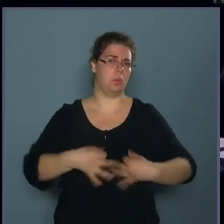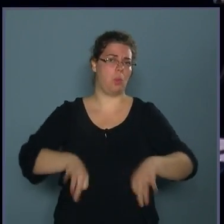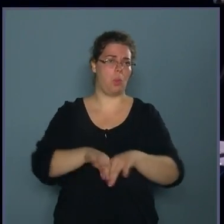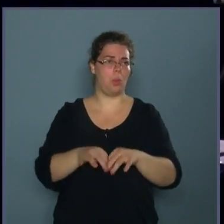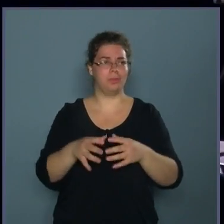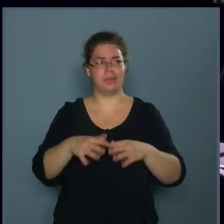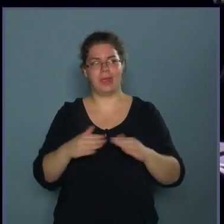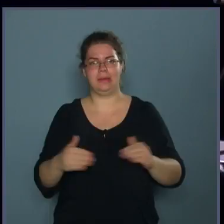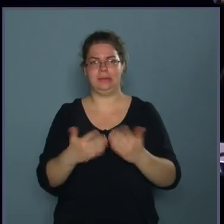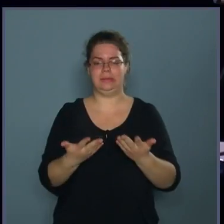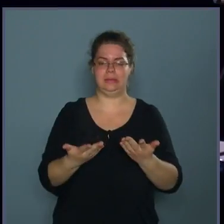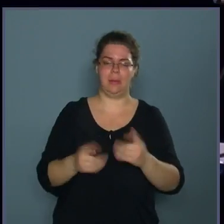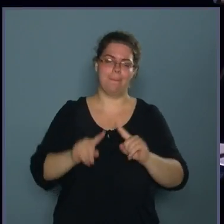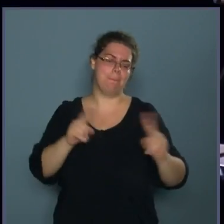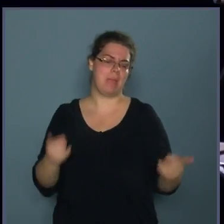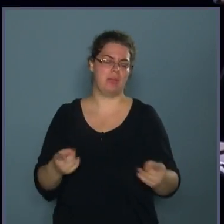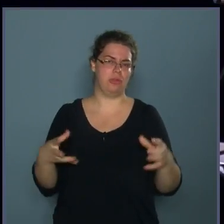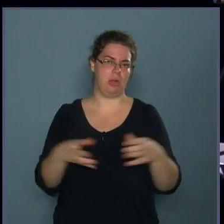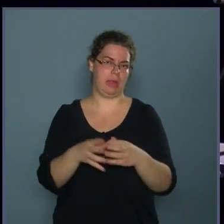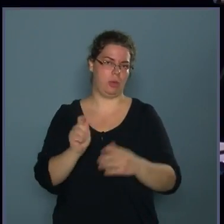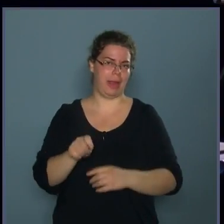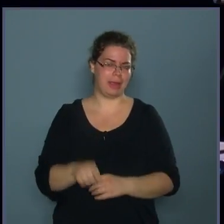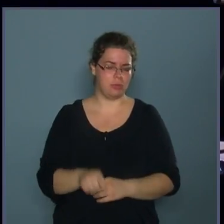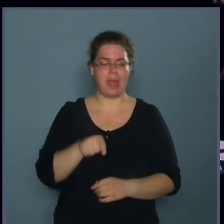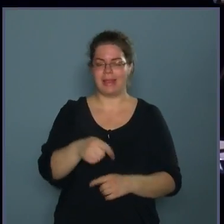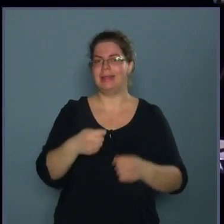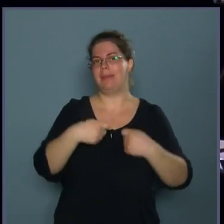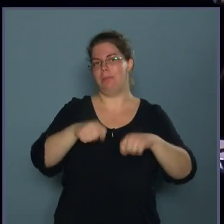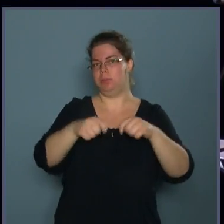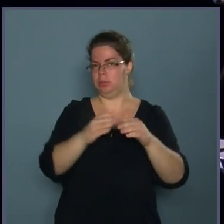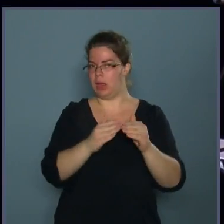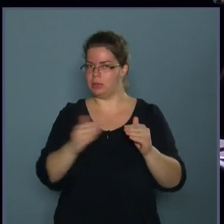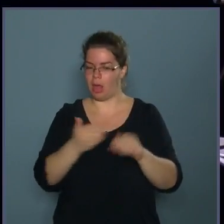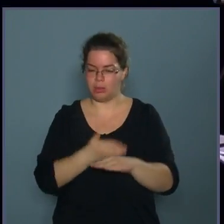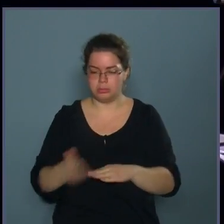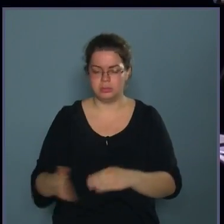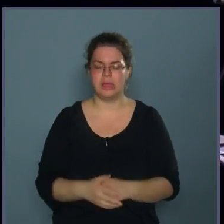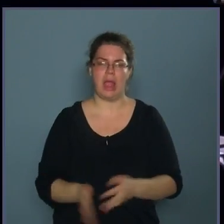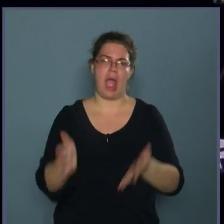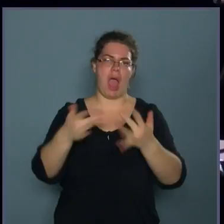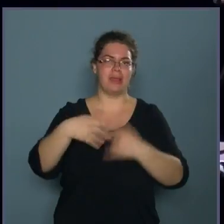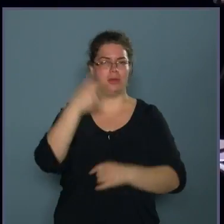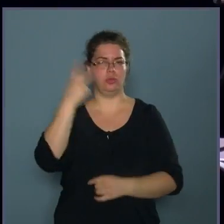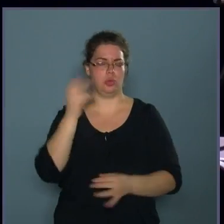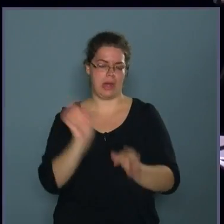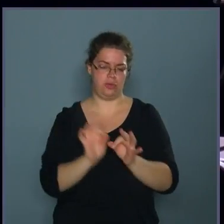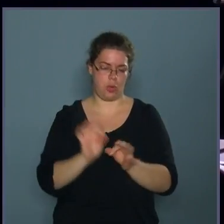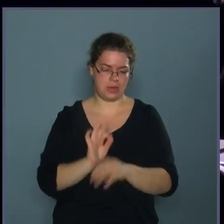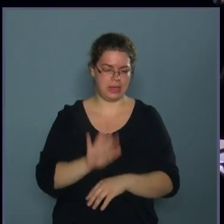egy másik kategóriát képvisel ezen épületek sorában. A helyi kulturális